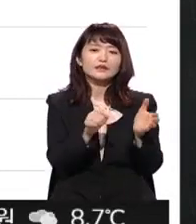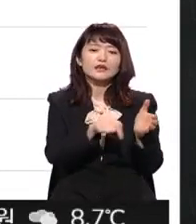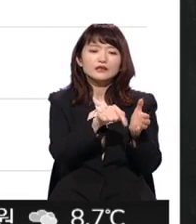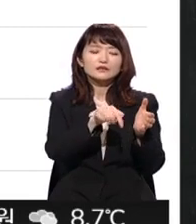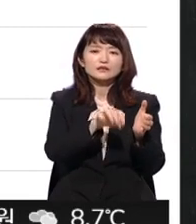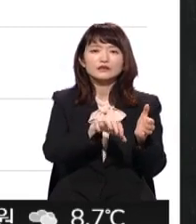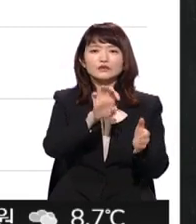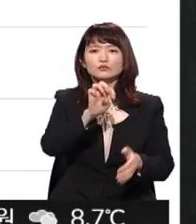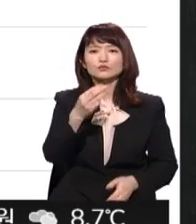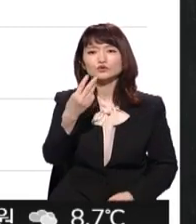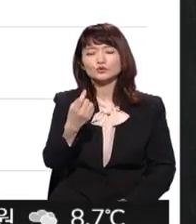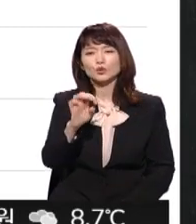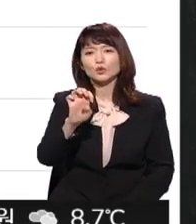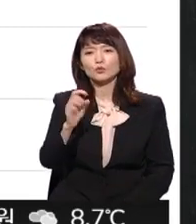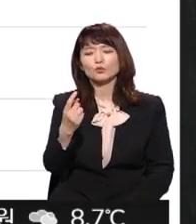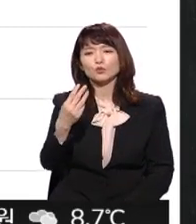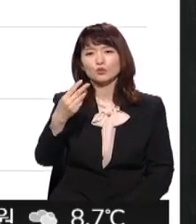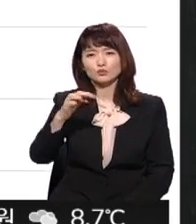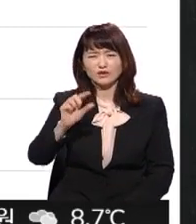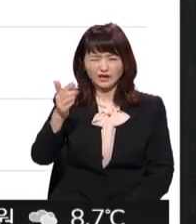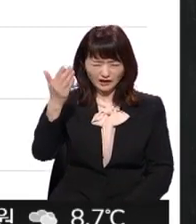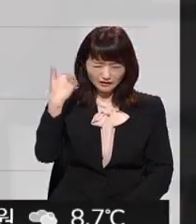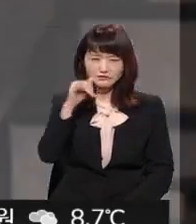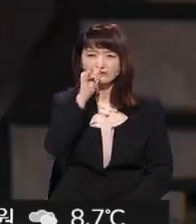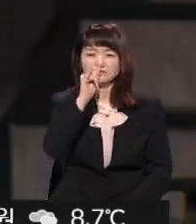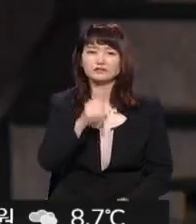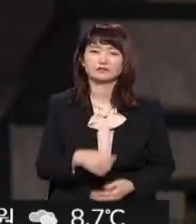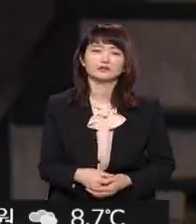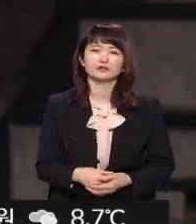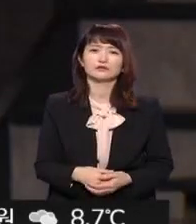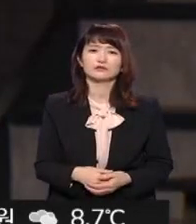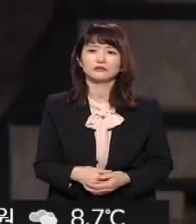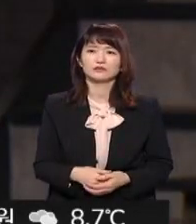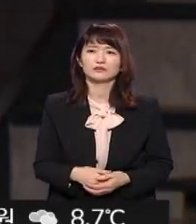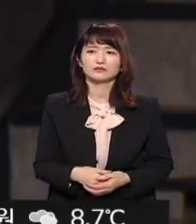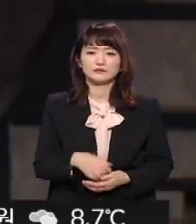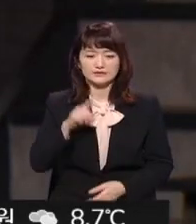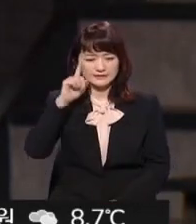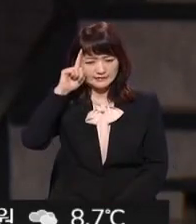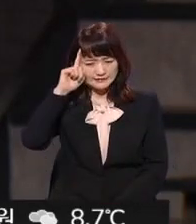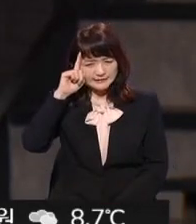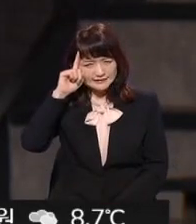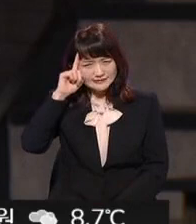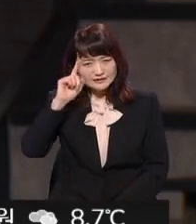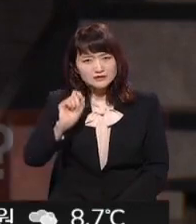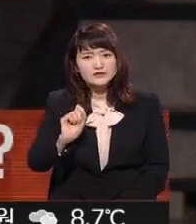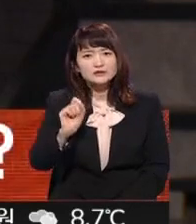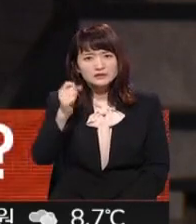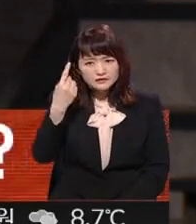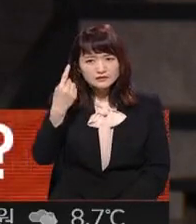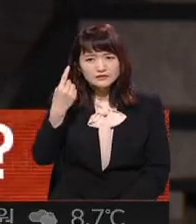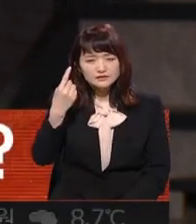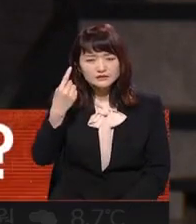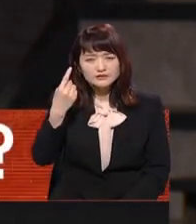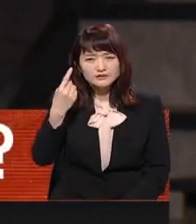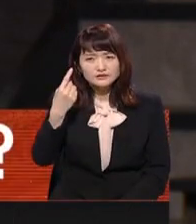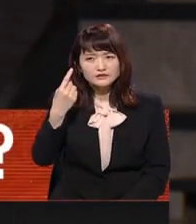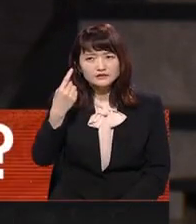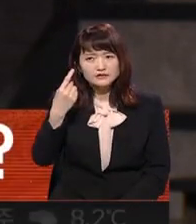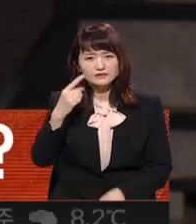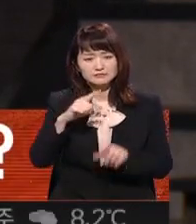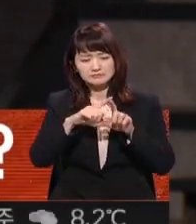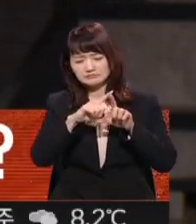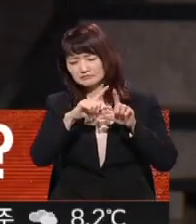관련된 문제가 있는 건 하루 이틀 전에 일이 아니죠 그래서 통상이 이제 그 스트레스나 이런 것들로 인해서 많은 문제가 있는 그런